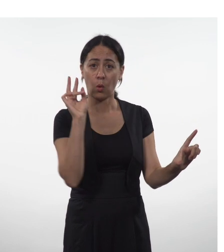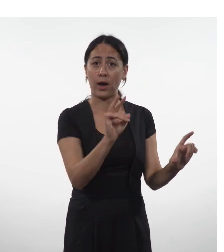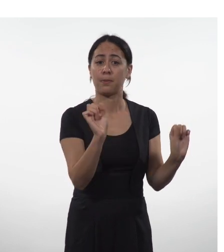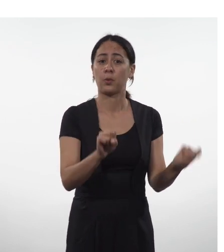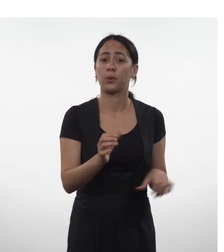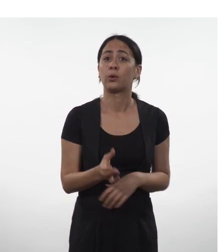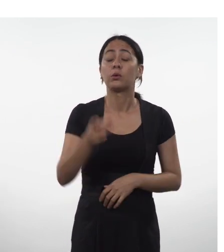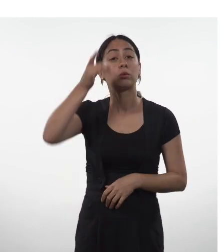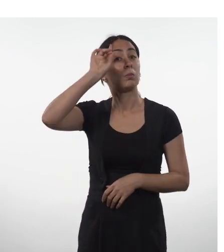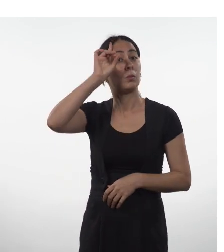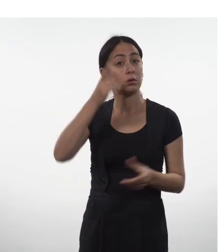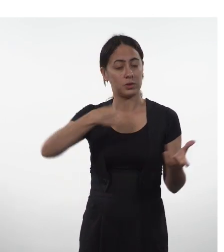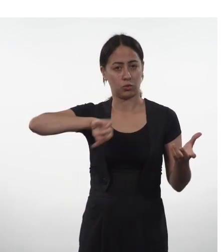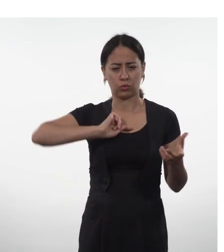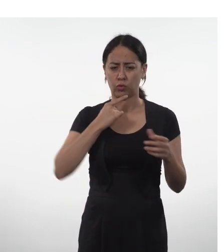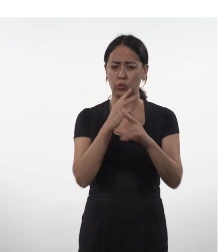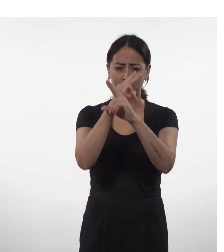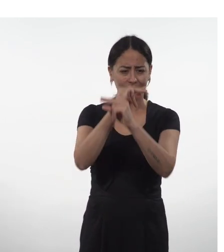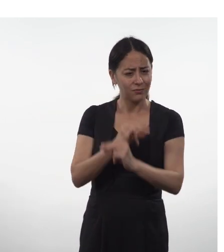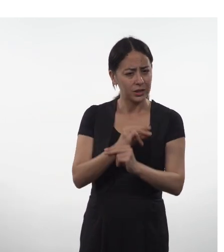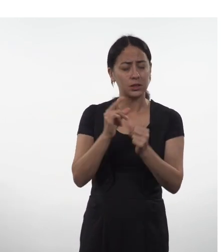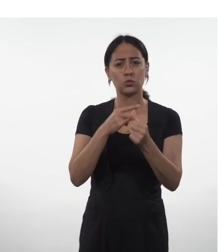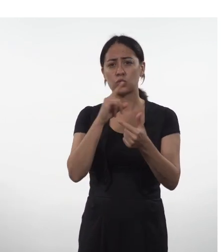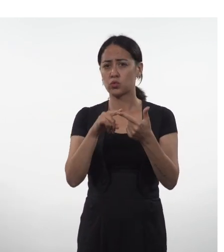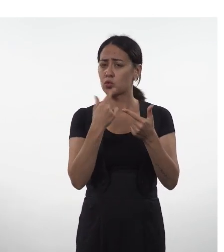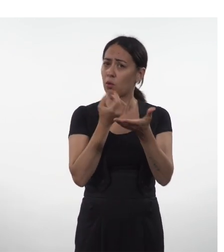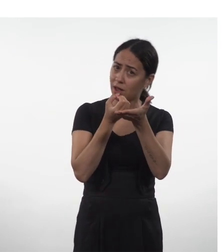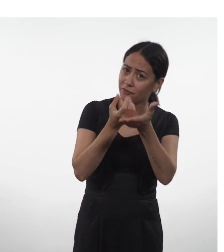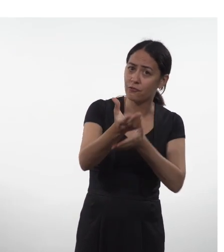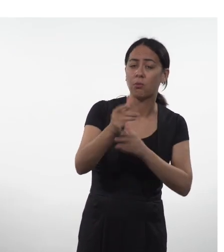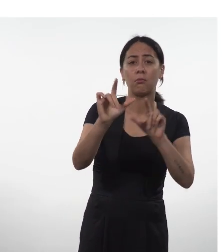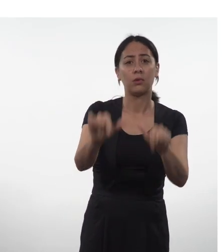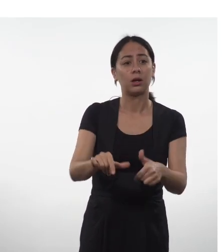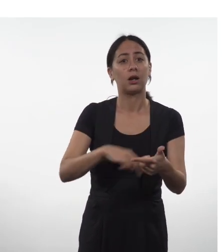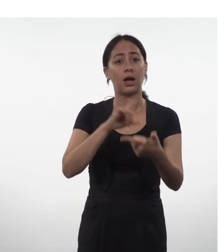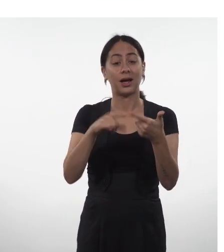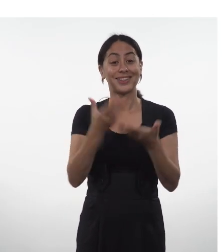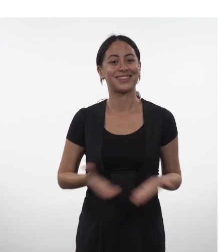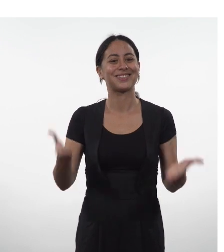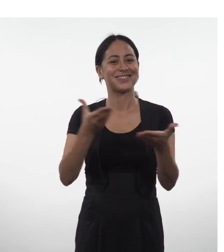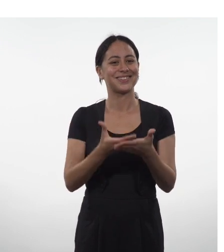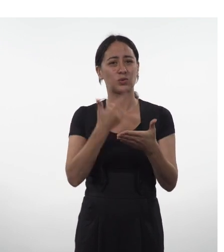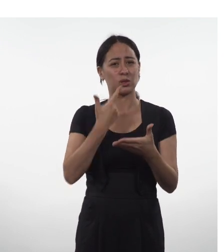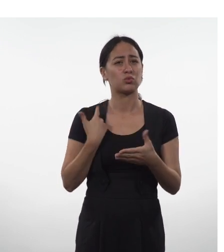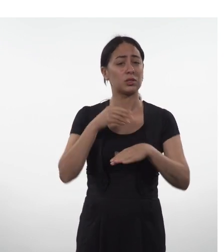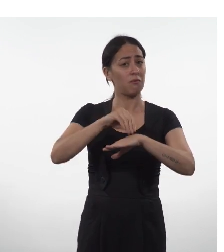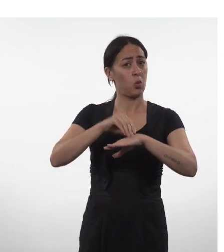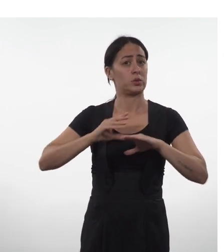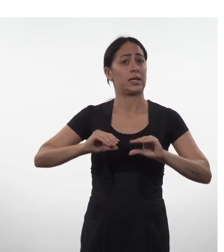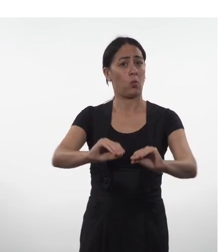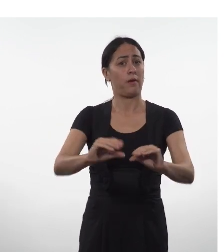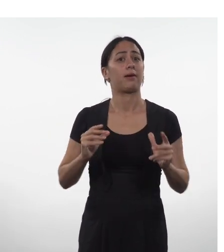répondons aux besoins de définition et nous donnons des mises en situation, des conseils pratiques pour les mises en